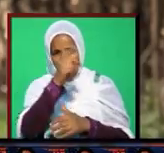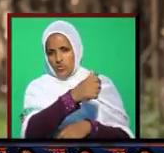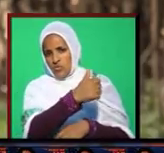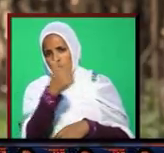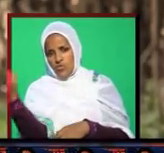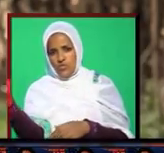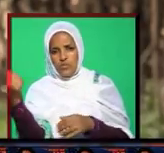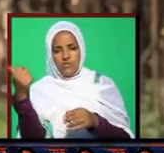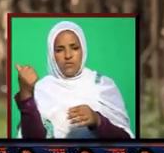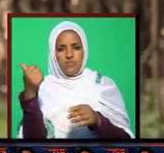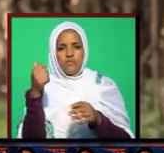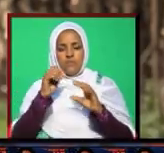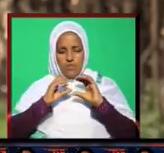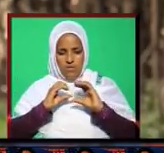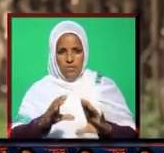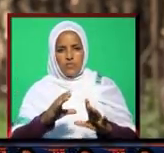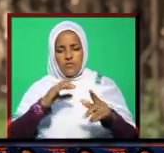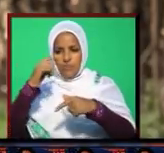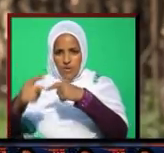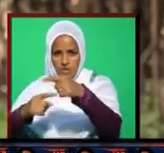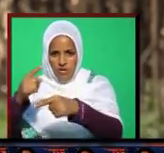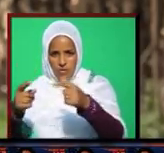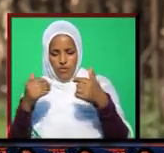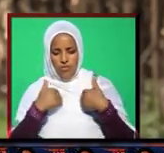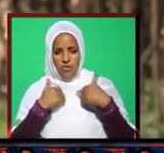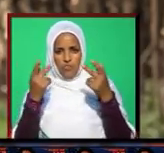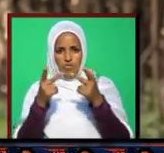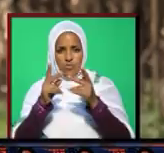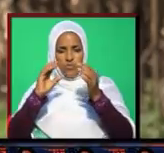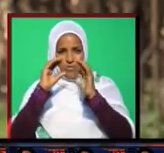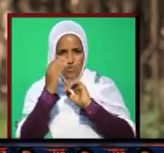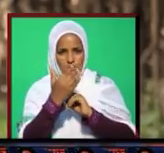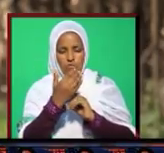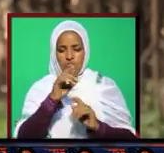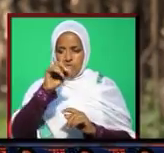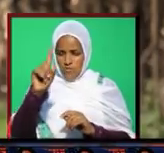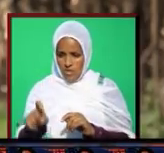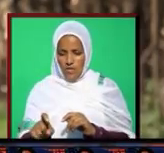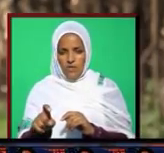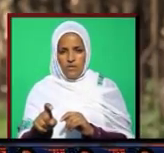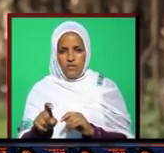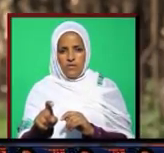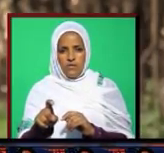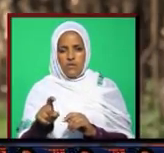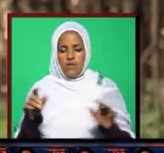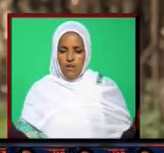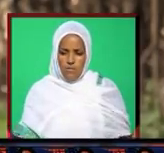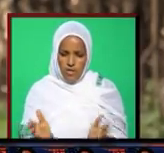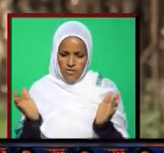ጳውሎስ ሌሎችን አይጉር ለማስተማር ሂዶ ባለበት ቦታ ሆኖ ሲጠይቅ